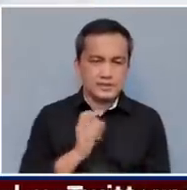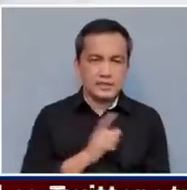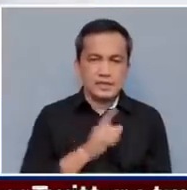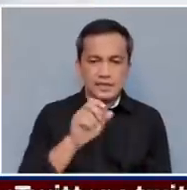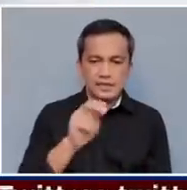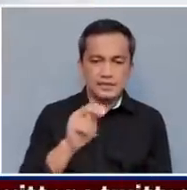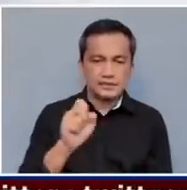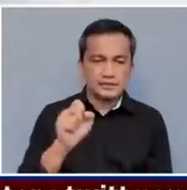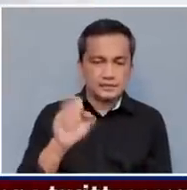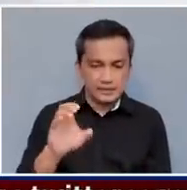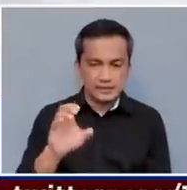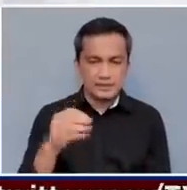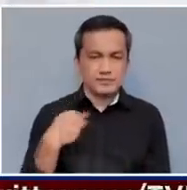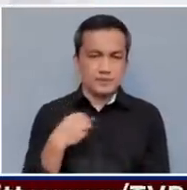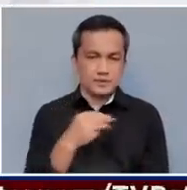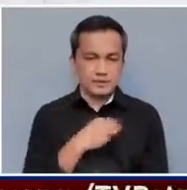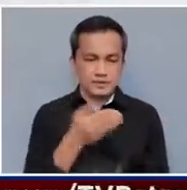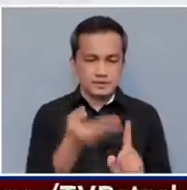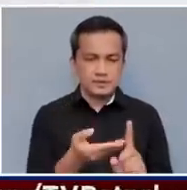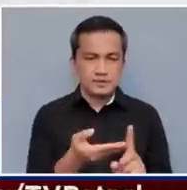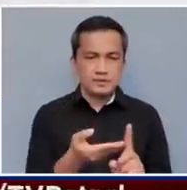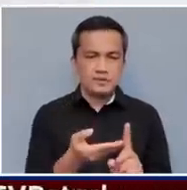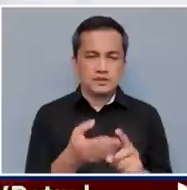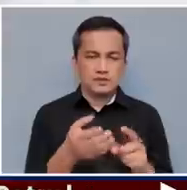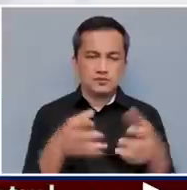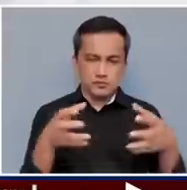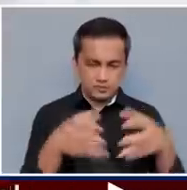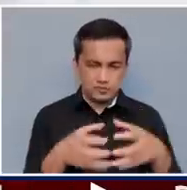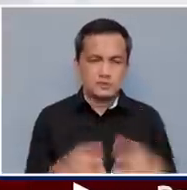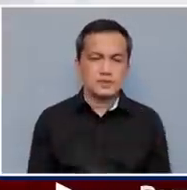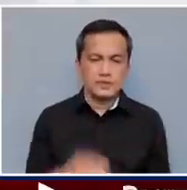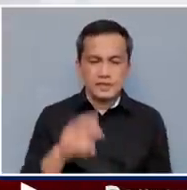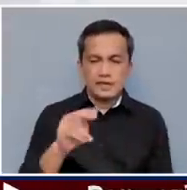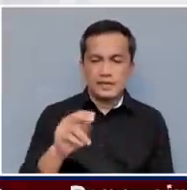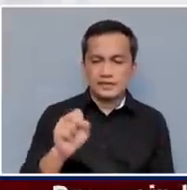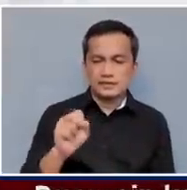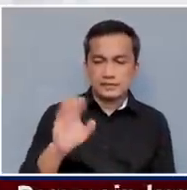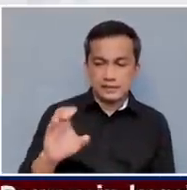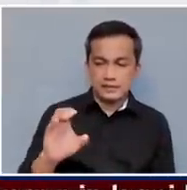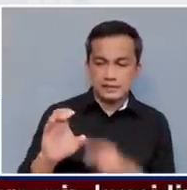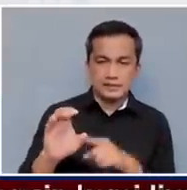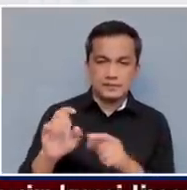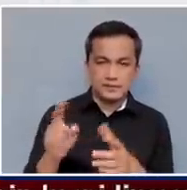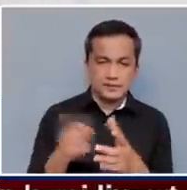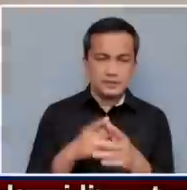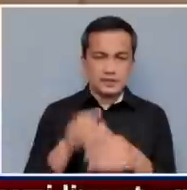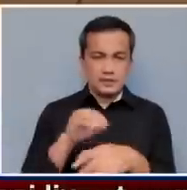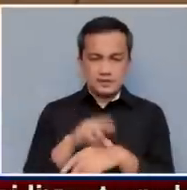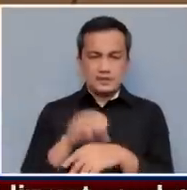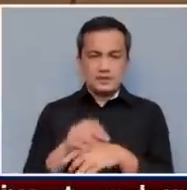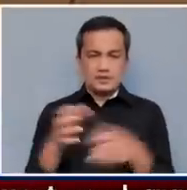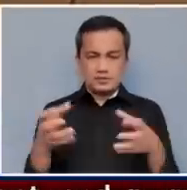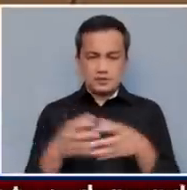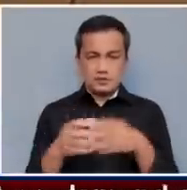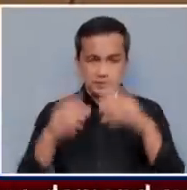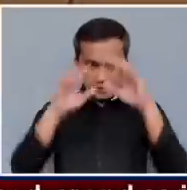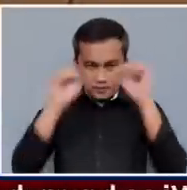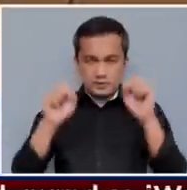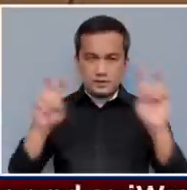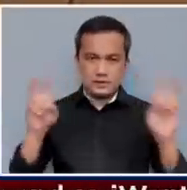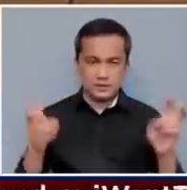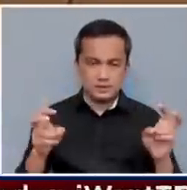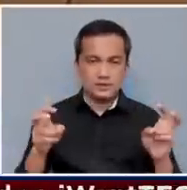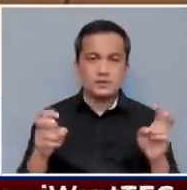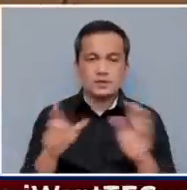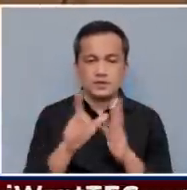at miyembro din siya ng mismong konseho. Ang NSC ang pangunahing advisory body ng Pangulo sa mga usapin at